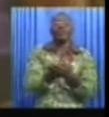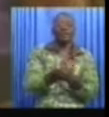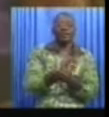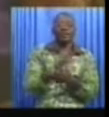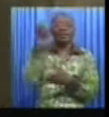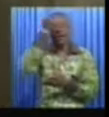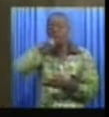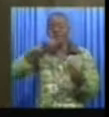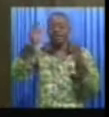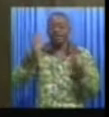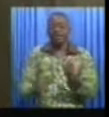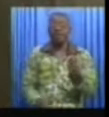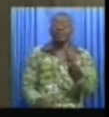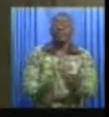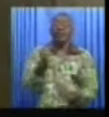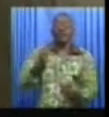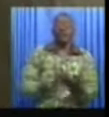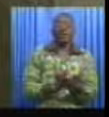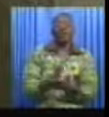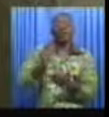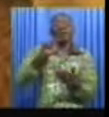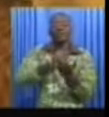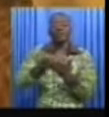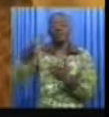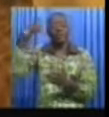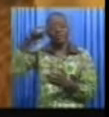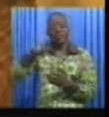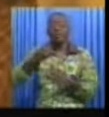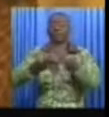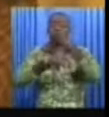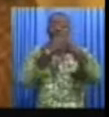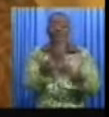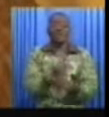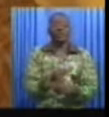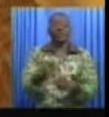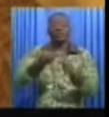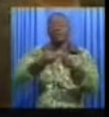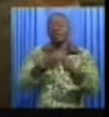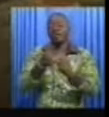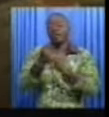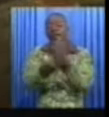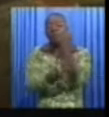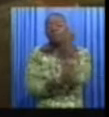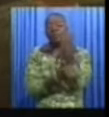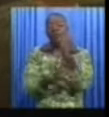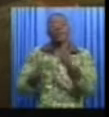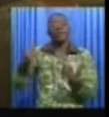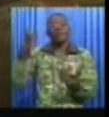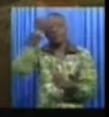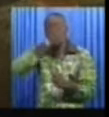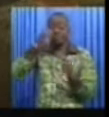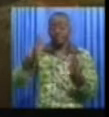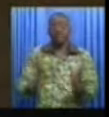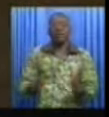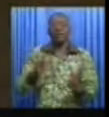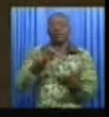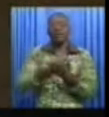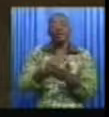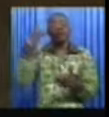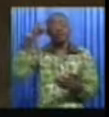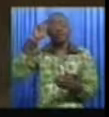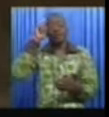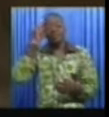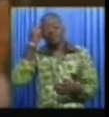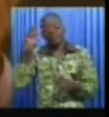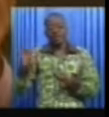doit impérativement passer par celui de la cinématographie nationale de chaque pays africain. C'est du moins ce que pensent les